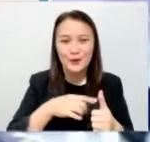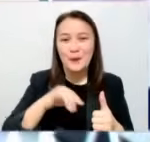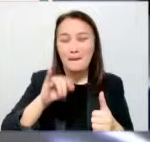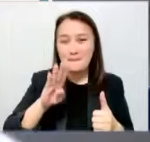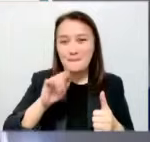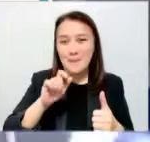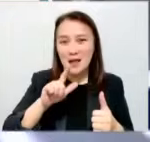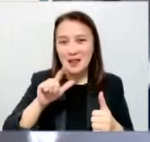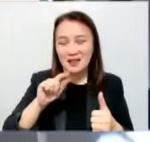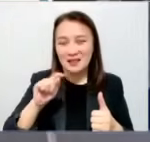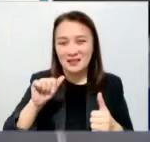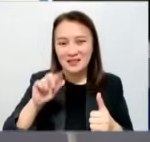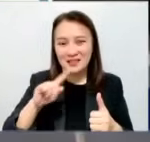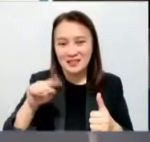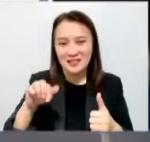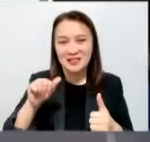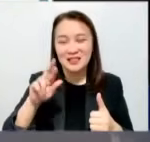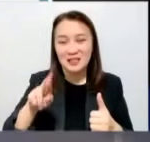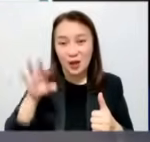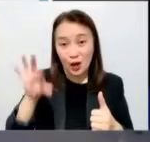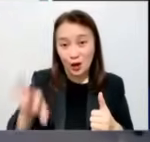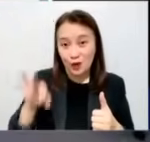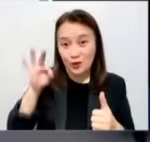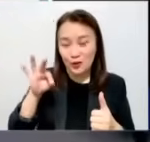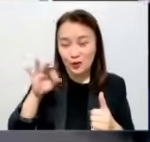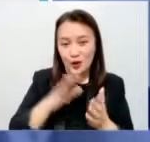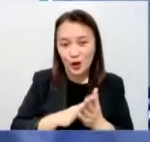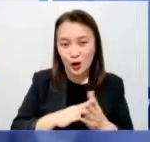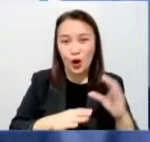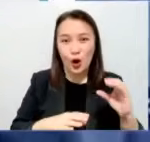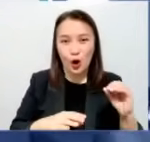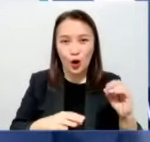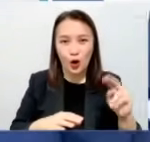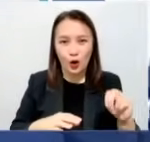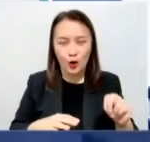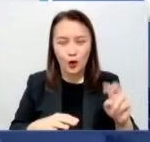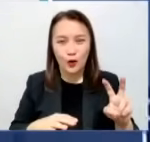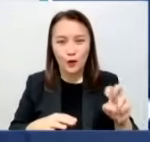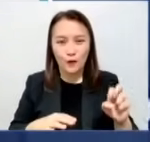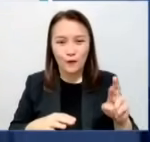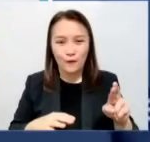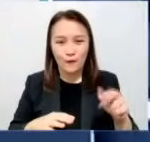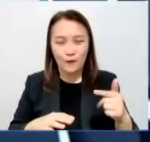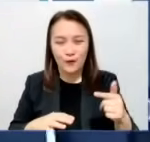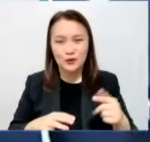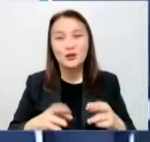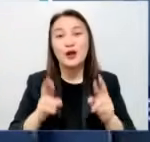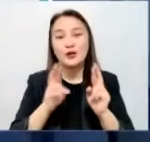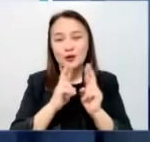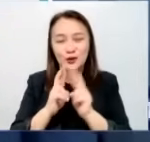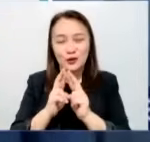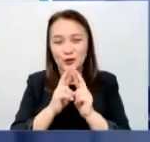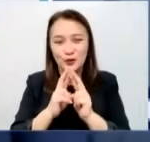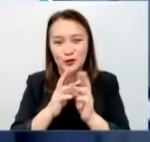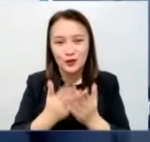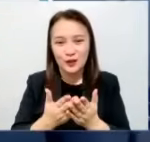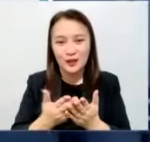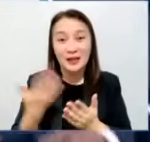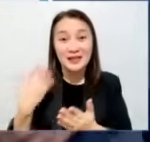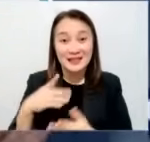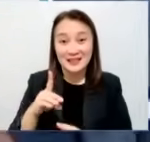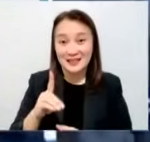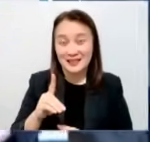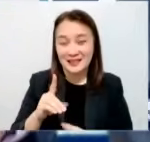Justine Baltazar. Napili siya ng Converge FiberXers. Magre-reunion sila ng dati niyang coach sa De La Salle